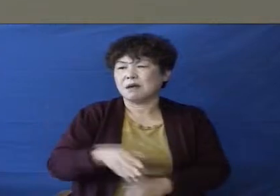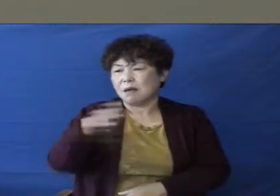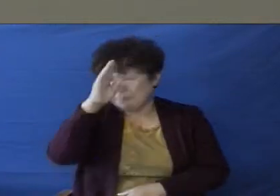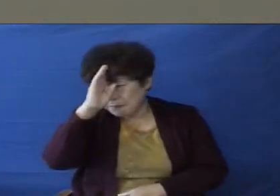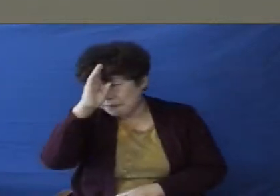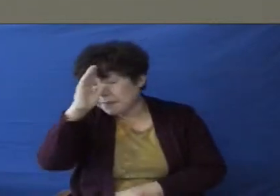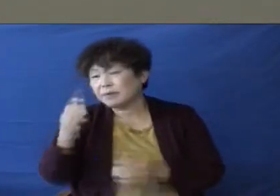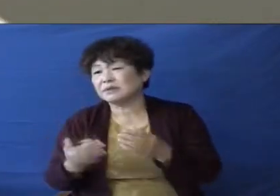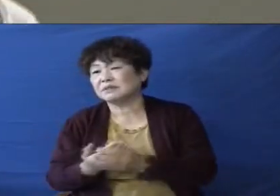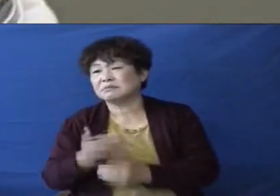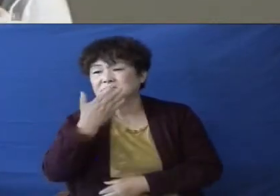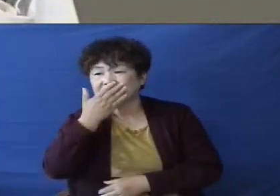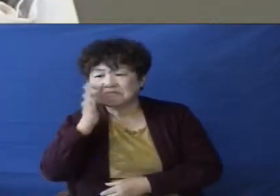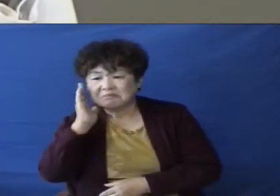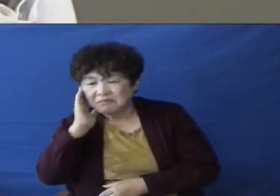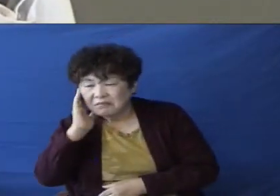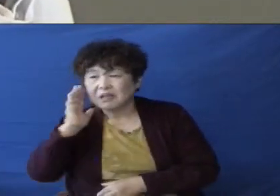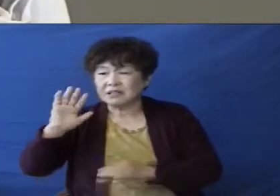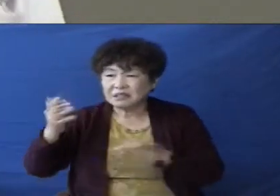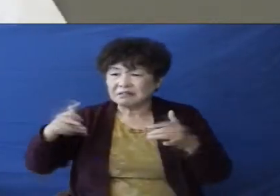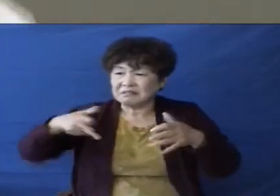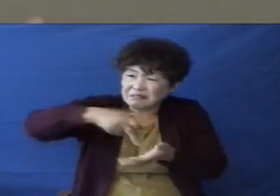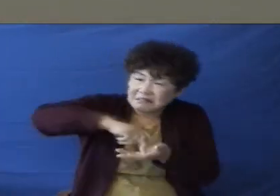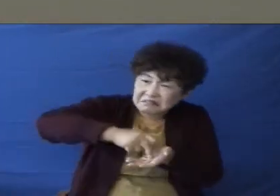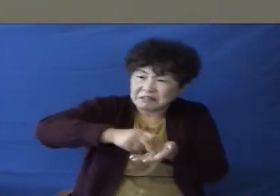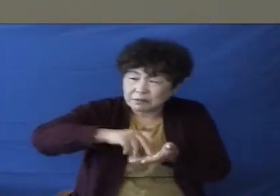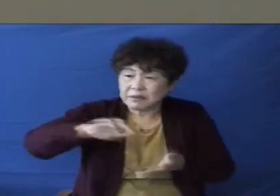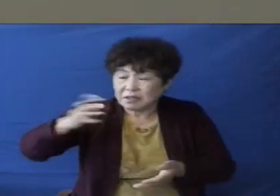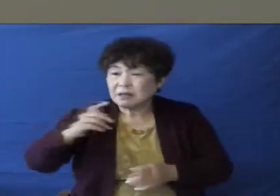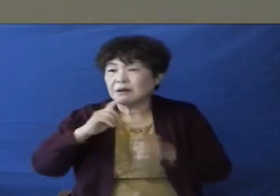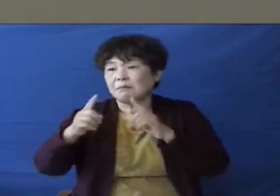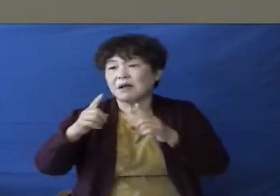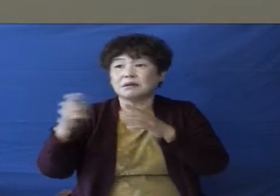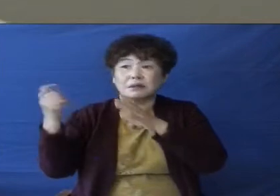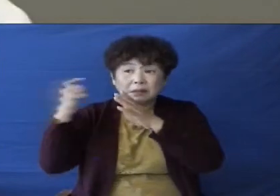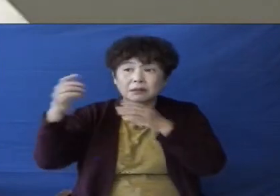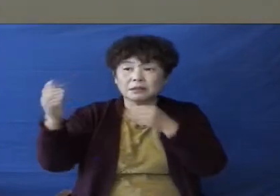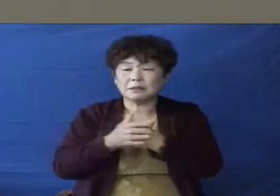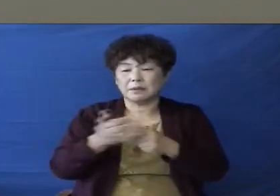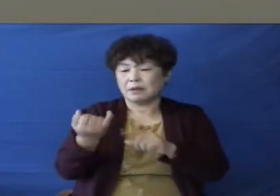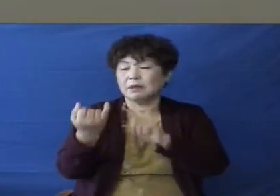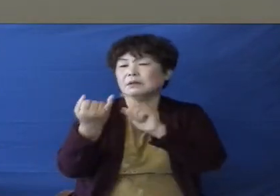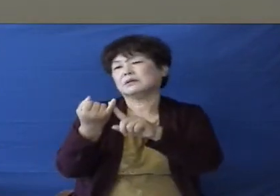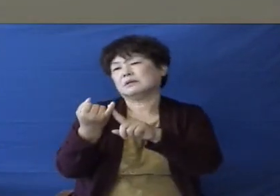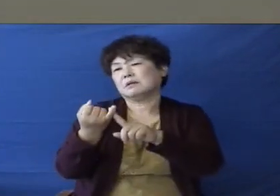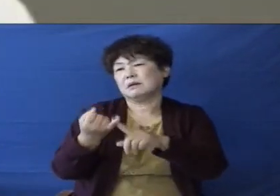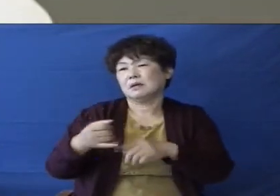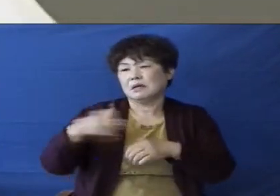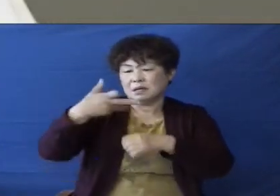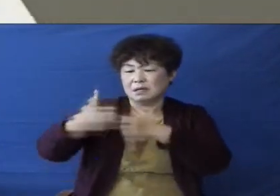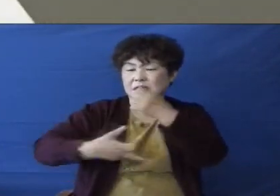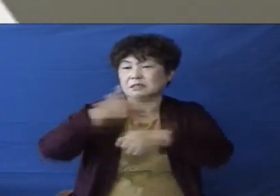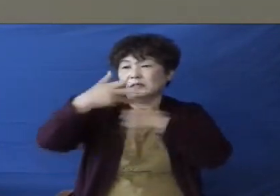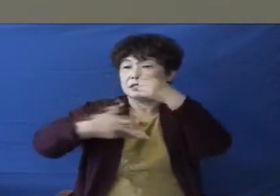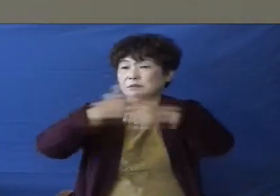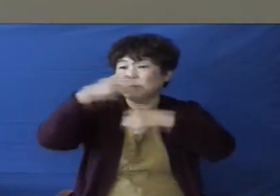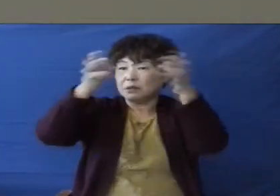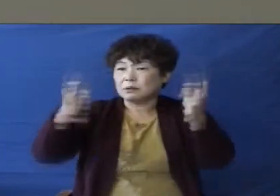여자는 아 늘 앓고 있죠 허리는 굽어 줬죠 그러니까